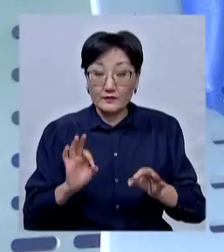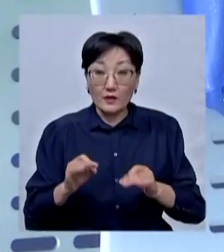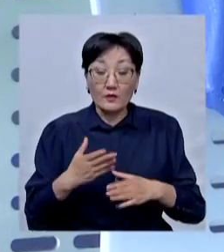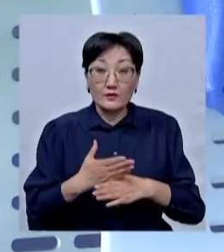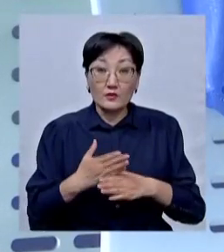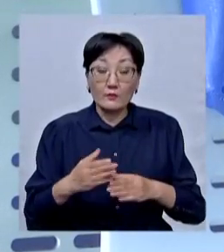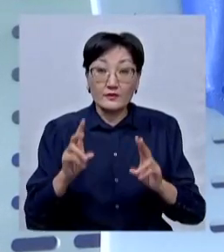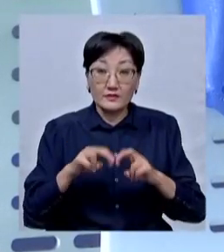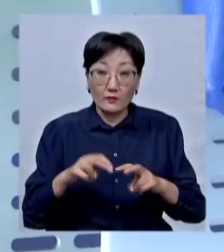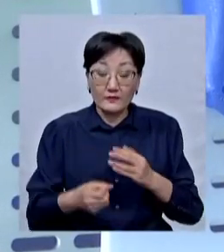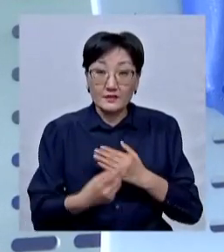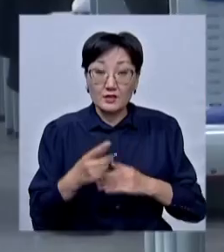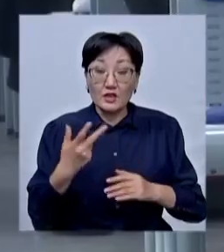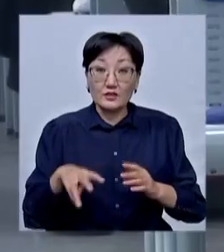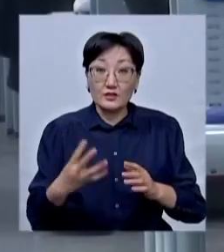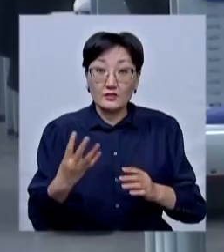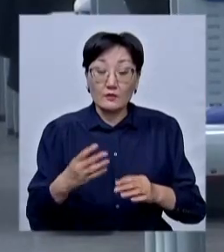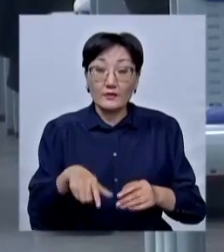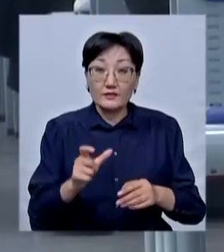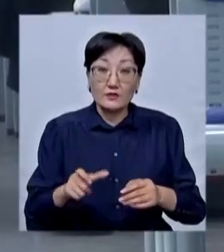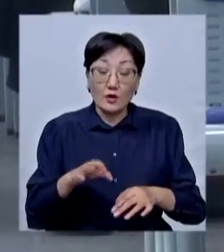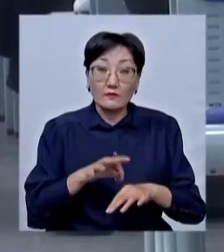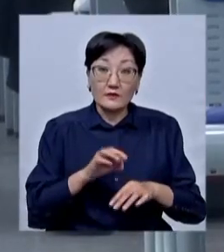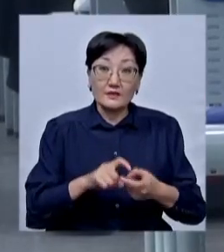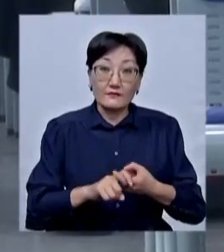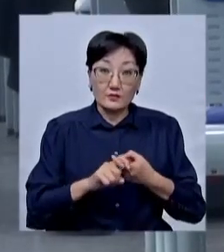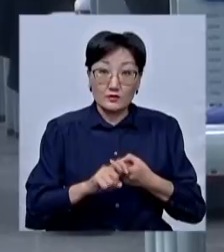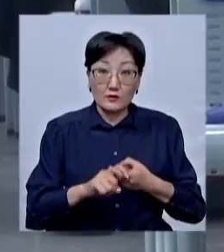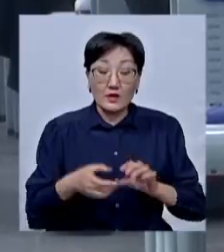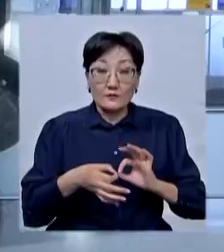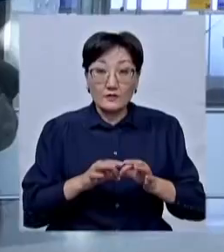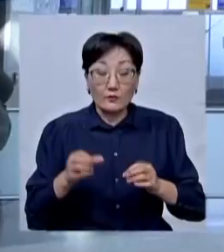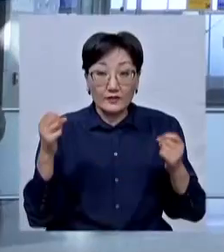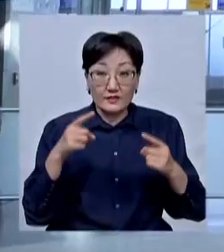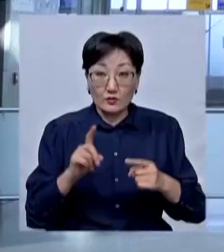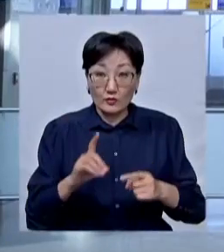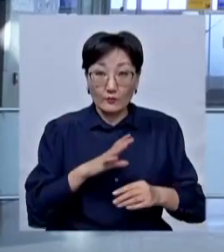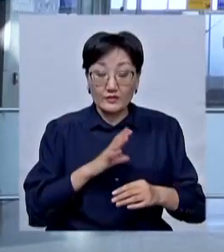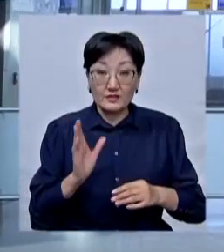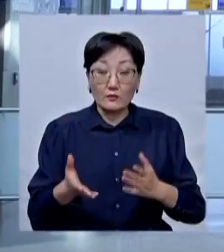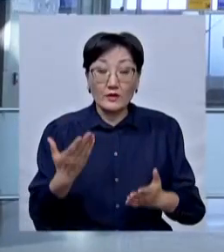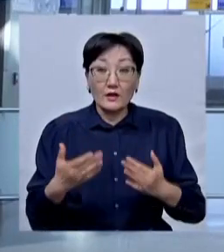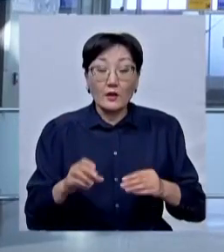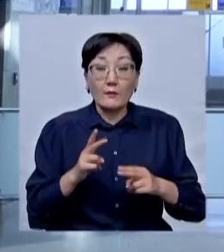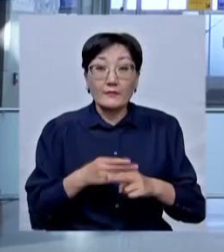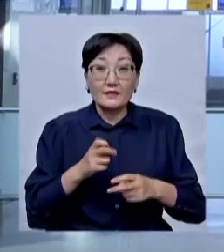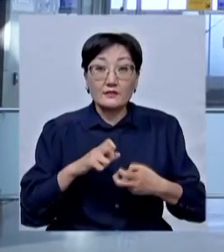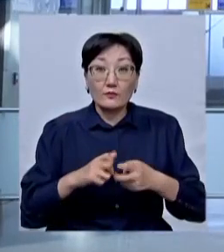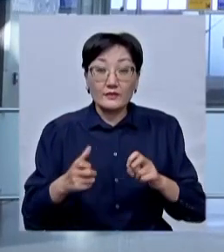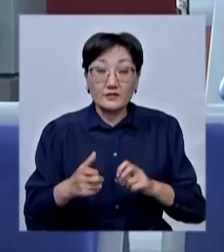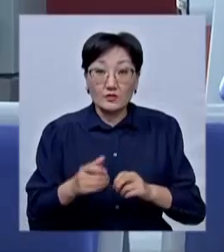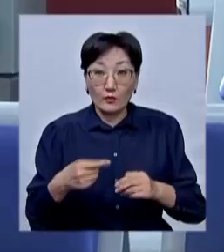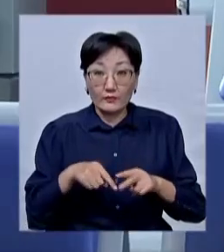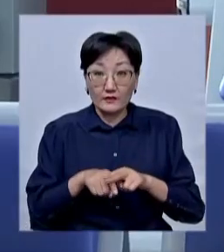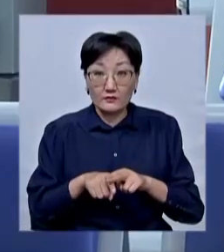Благодаря фильтрации выявлено 34 пассажира, больных коронавирусом. Несложно догадаться, что произойдет, если они беспрепятственно пройдут